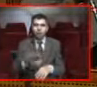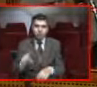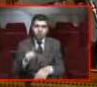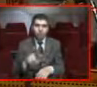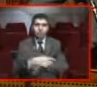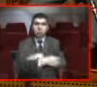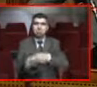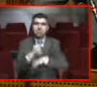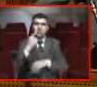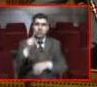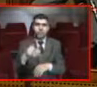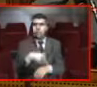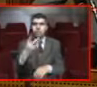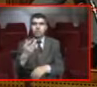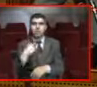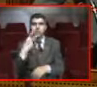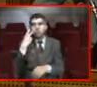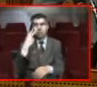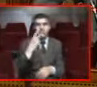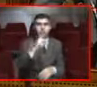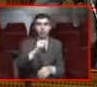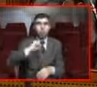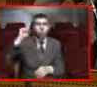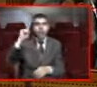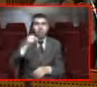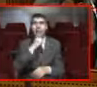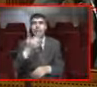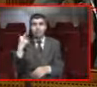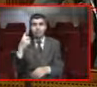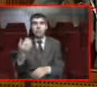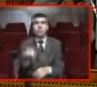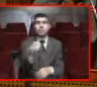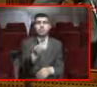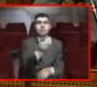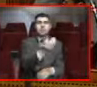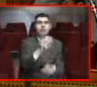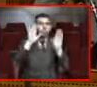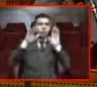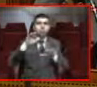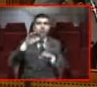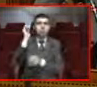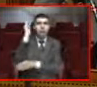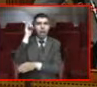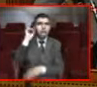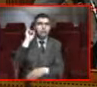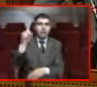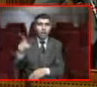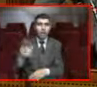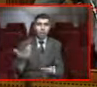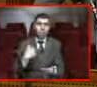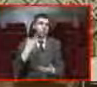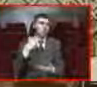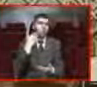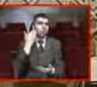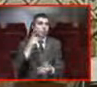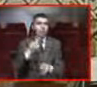اليوم كيسعاو الناس، حنا كنعرفوا مقاومين السيد الوزير كيسعاو. كيعطفوا عليهم ناس اخرين لانه انتهى الوقت. مع الاسف